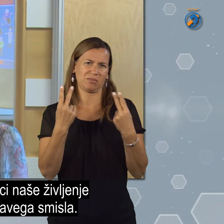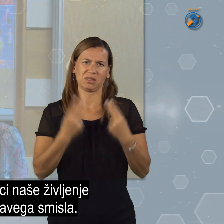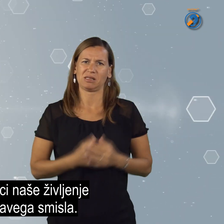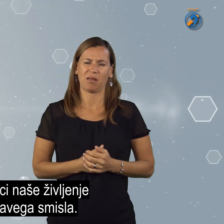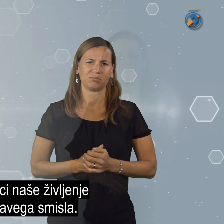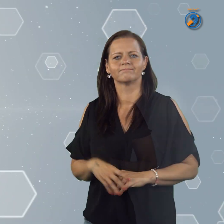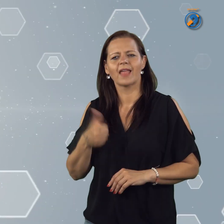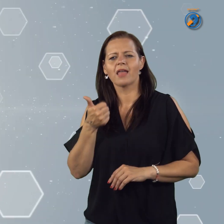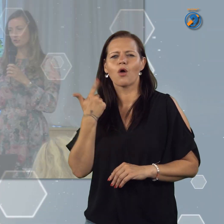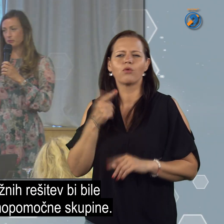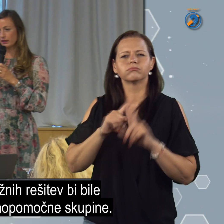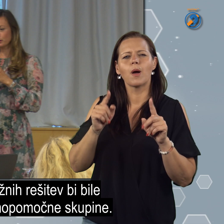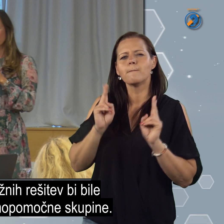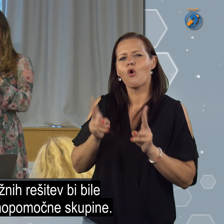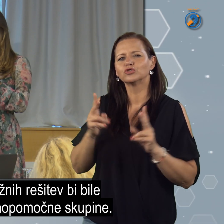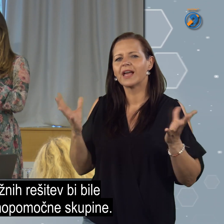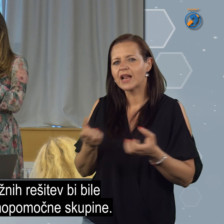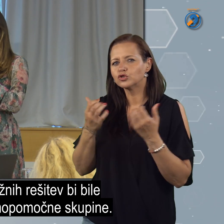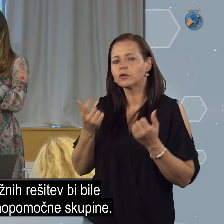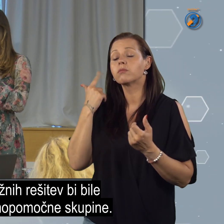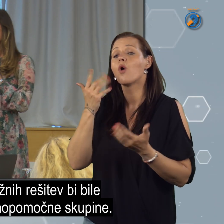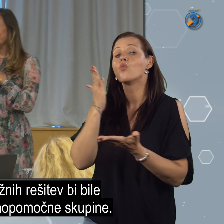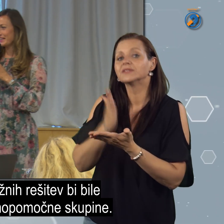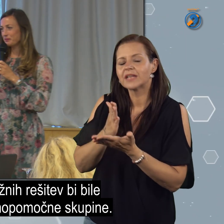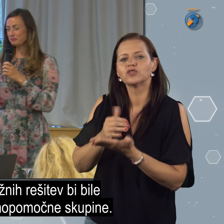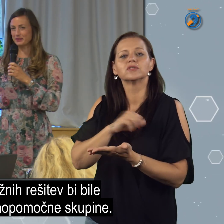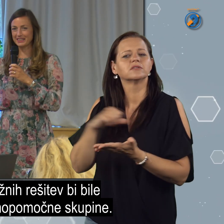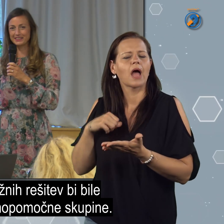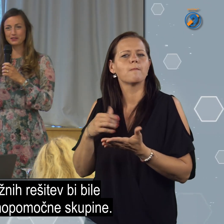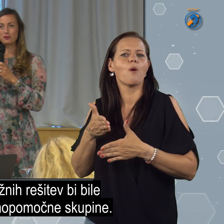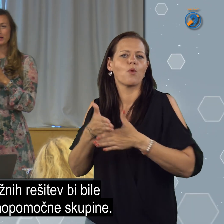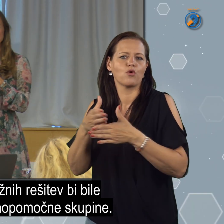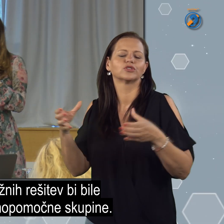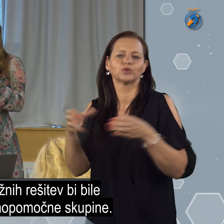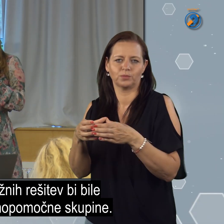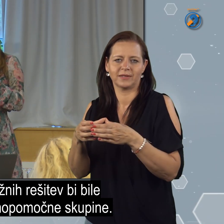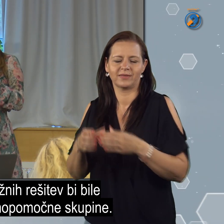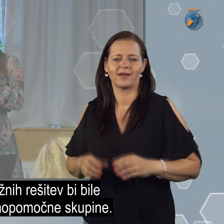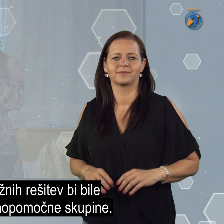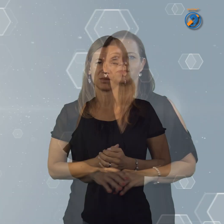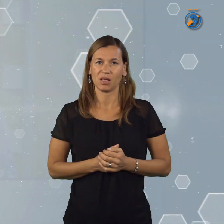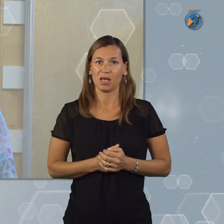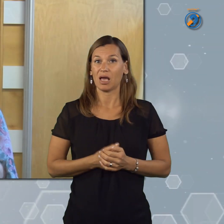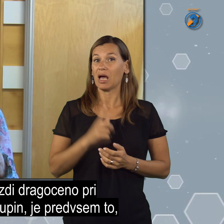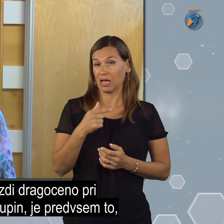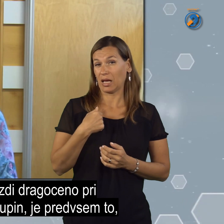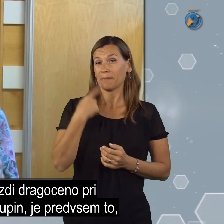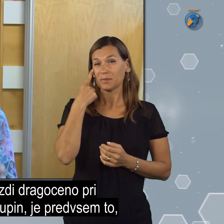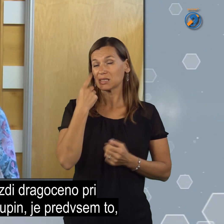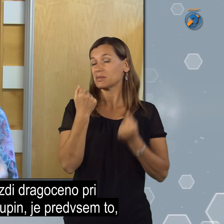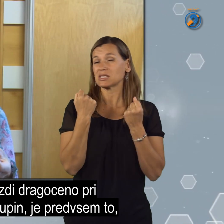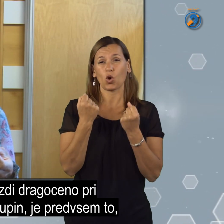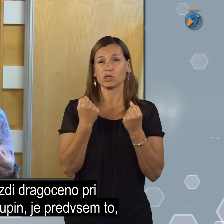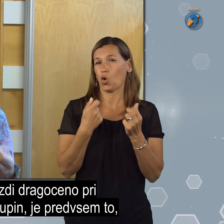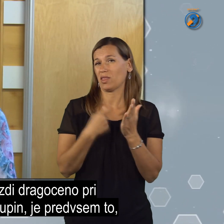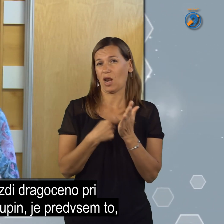pravega smisla. Ena od možnih rešitev bi bile ustrezne samopomočne skupine. Tisto, kar